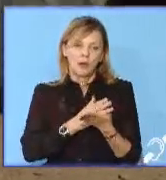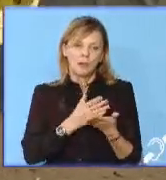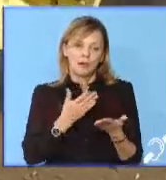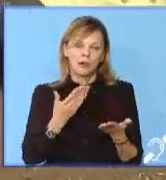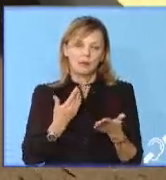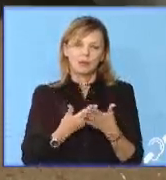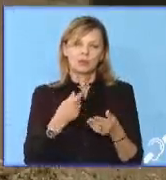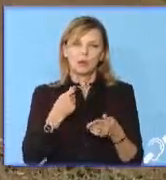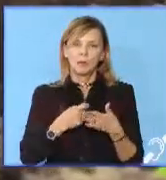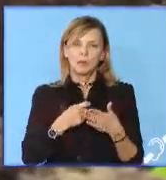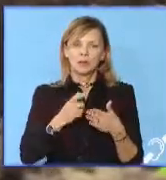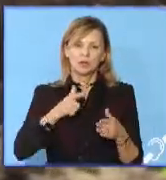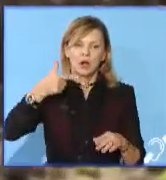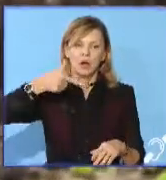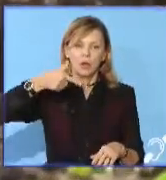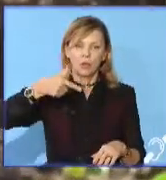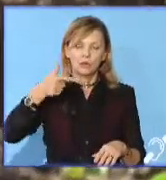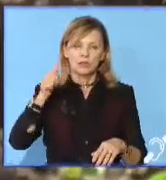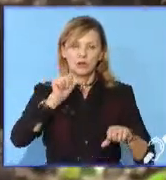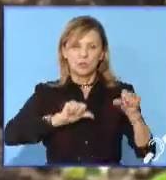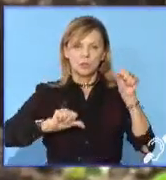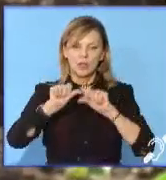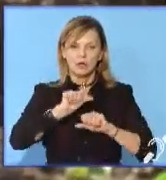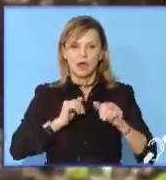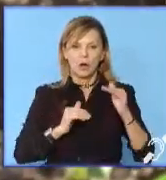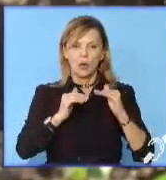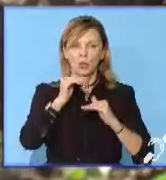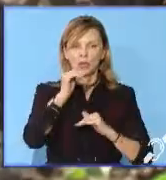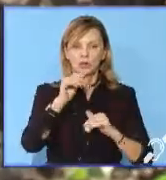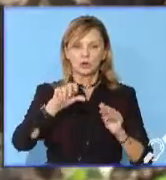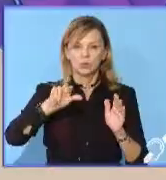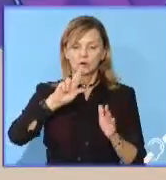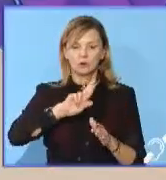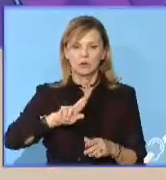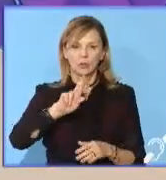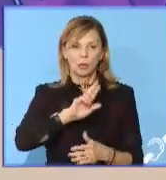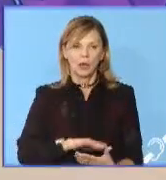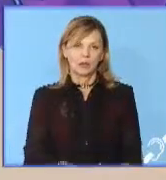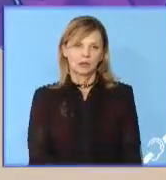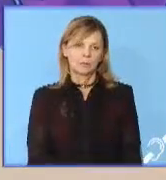că prețurile la combustibil și îngrășăminte chimice au crescut din nou.